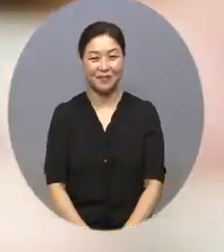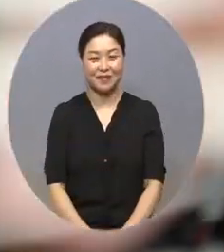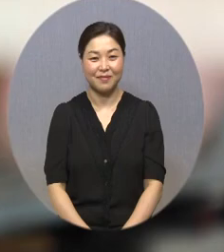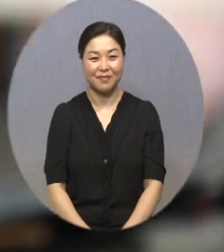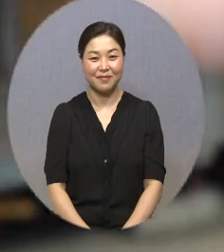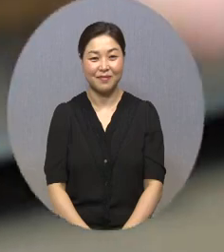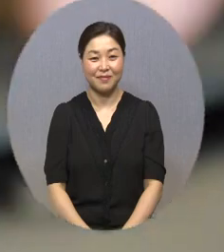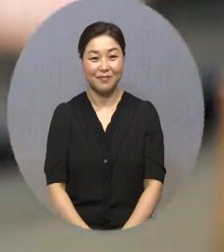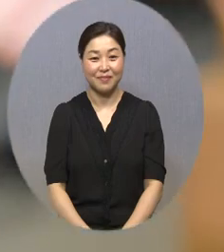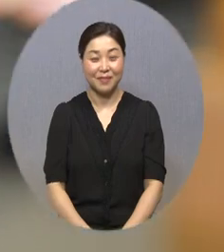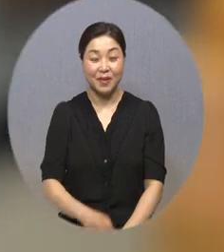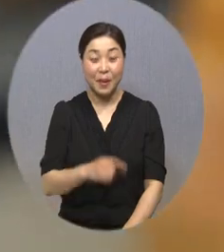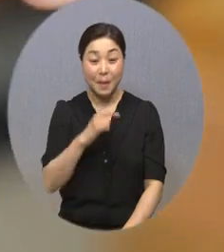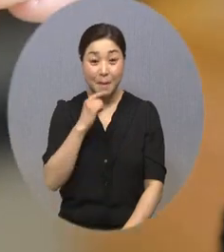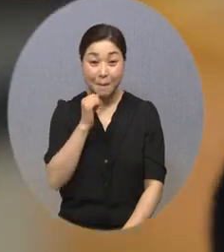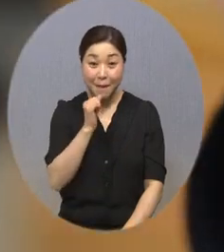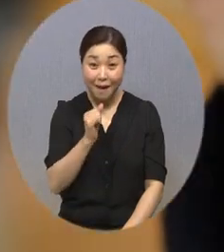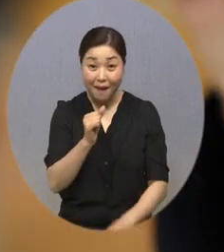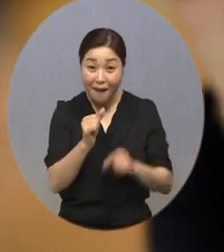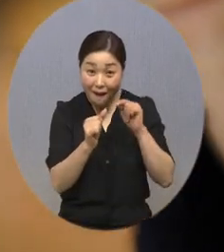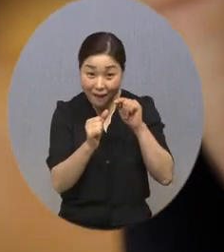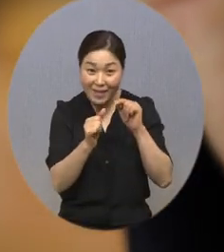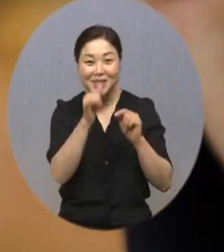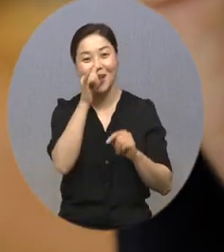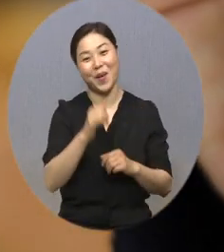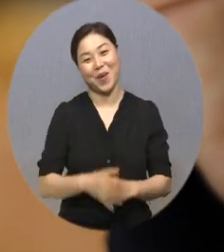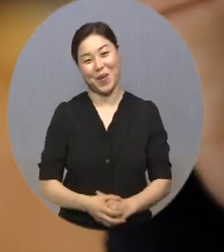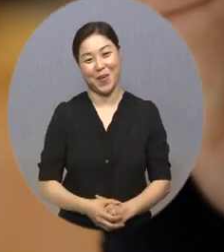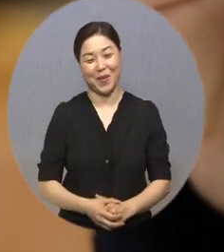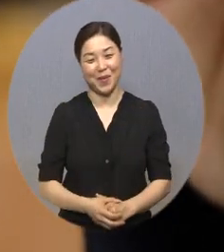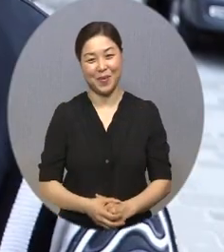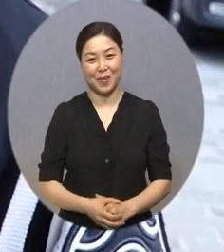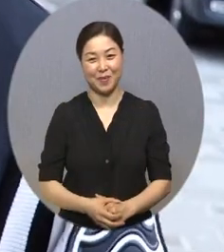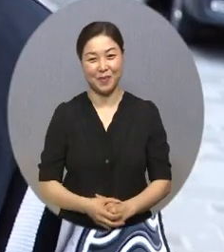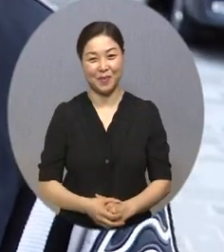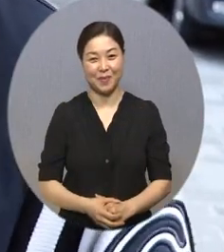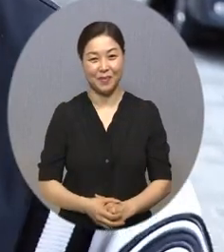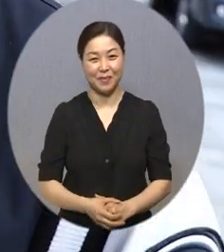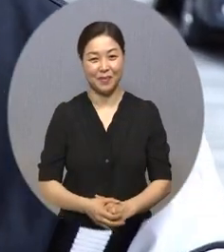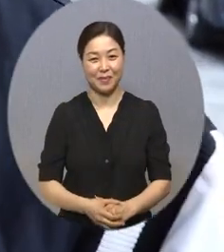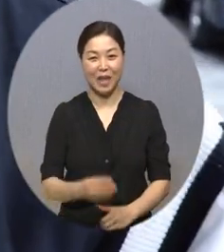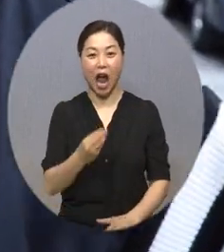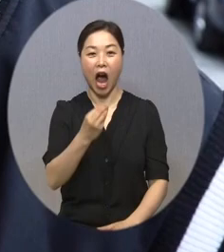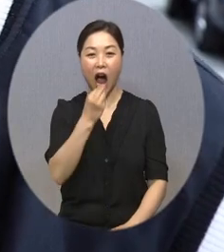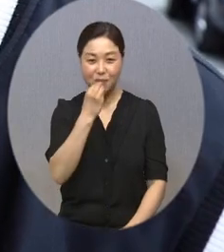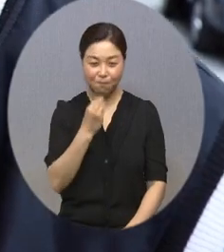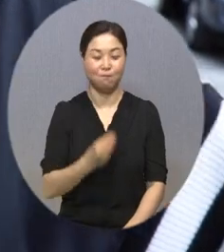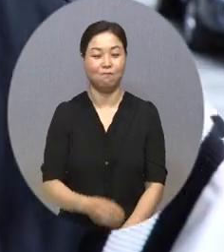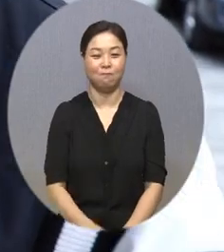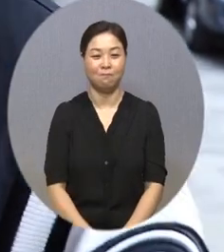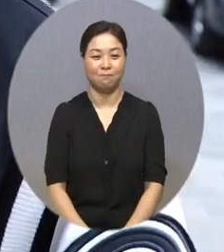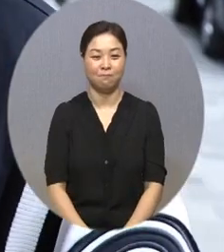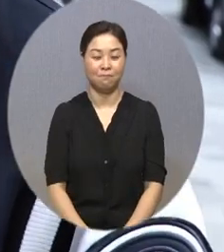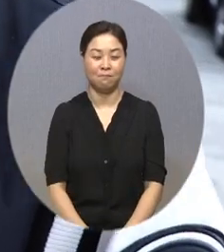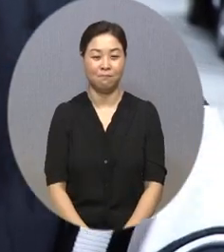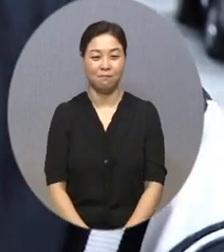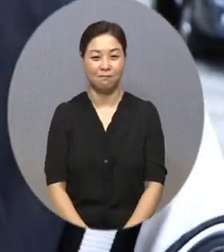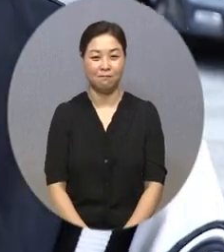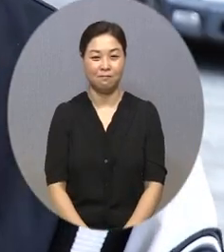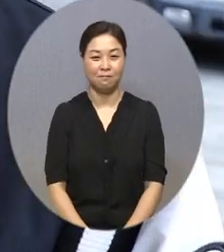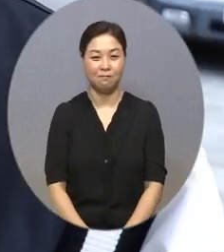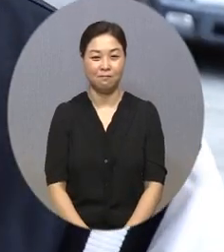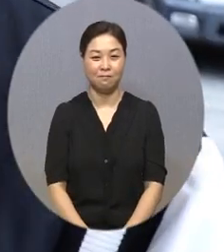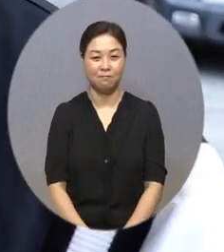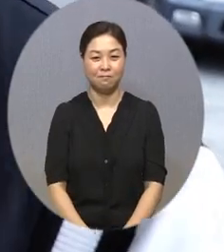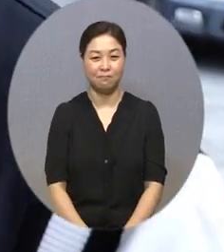이렇게 파시 아니에요 예 아 삽입의 으 아 으